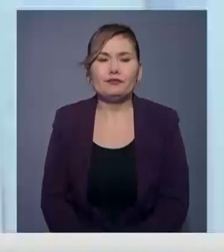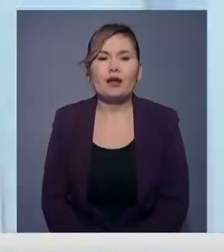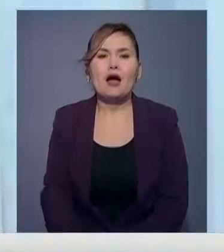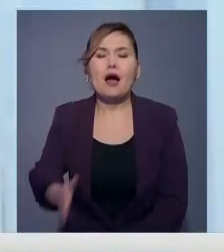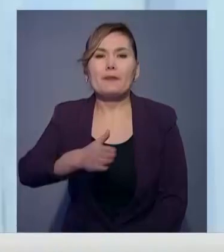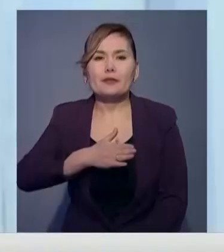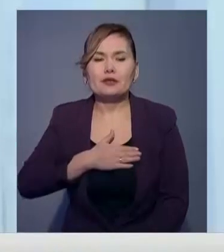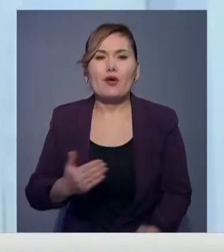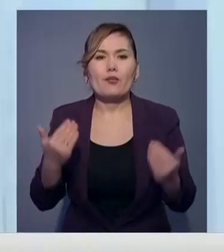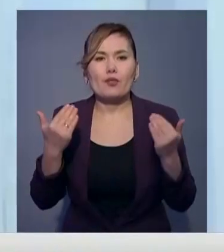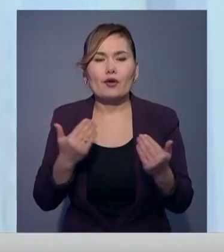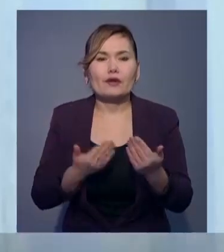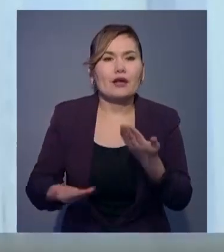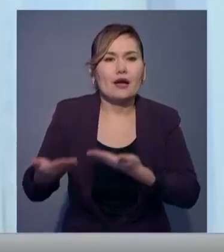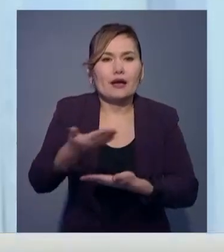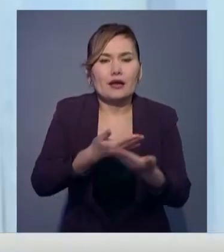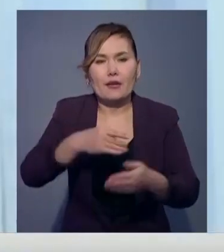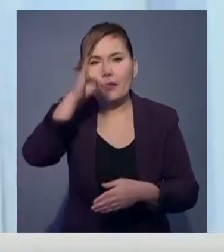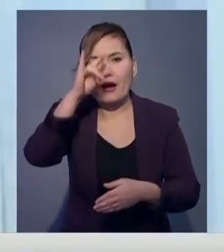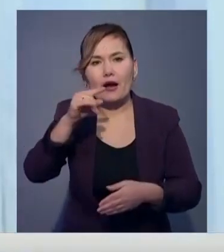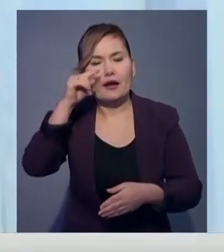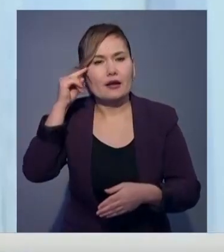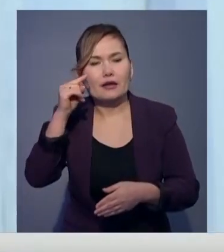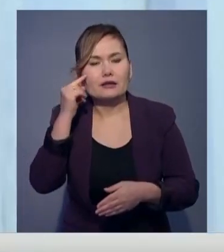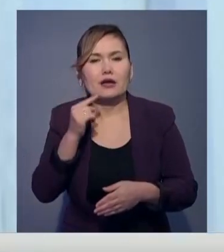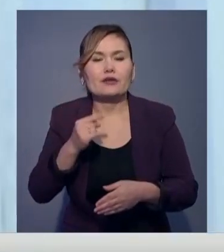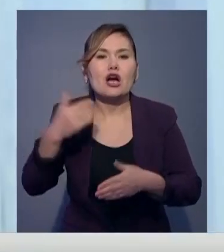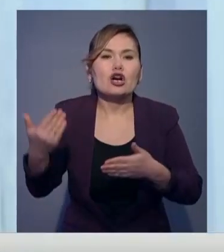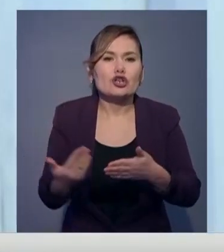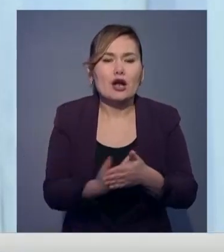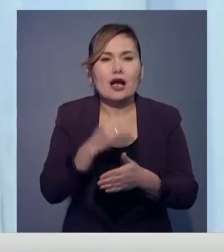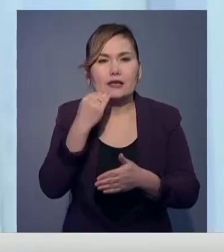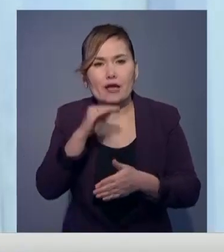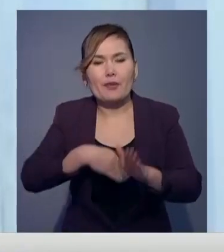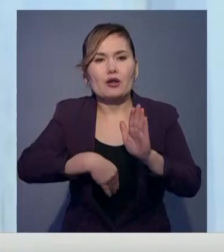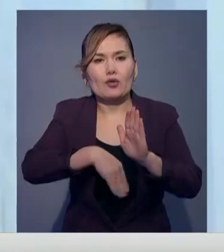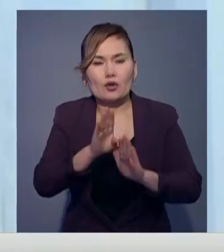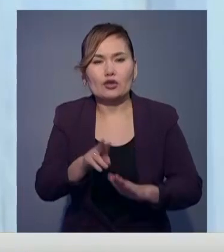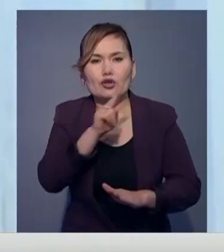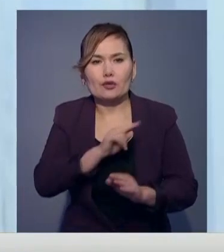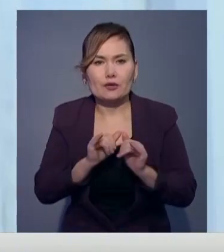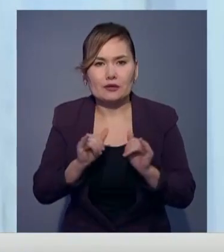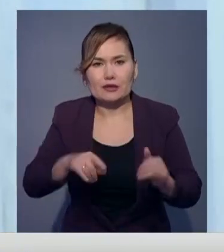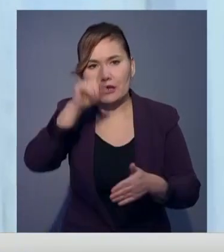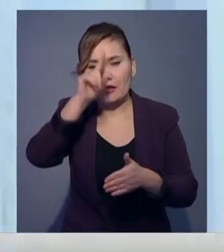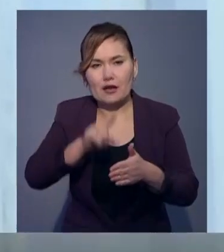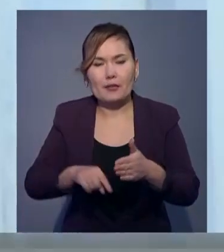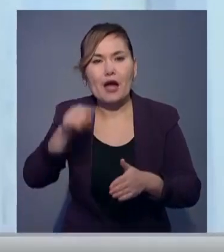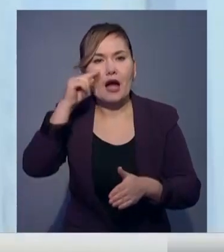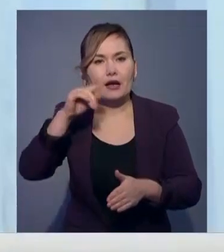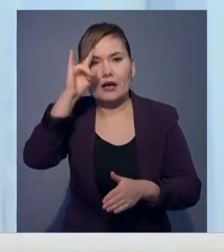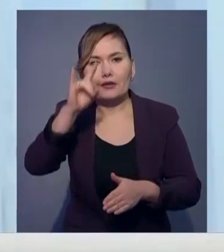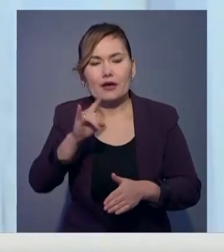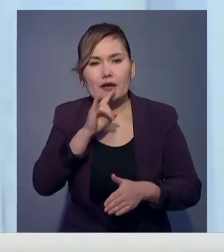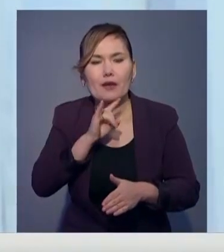Біздің бүгінгі келіссөздеріміз Қазақстан мен Қырғызстан арасындағы қарым-қатынасты жаңа сапалы даму деңгейіне көтергеніне сенімдіміз. Қырғыз бен қазақ